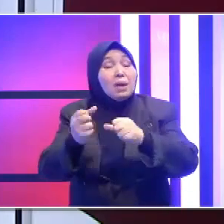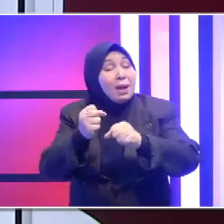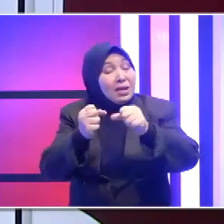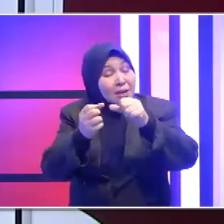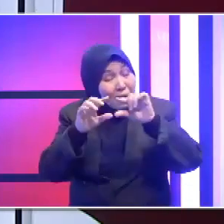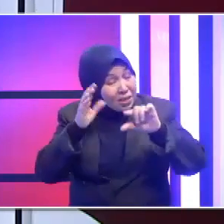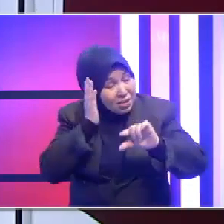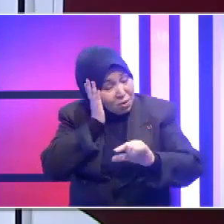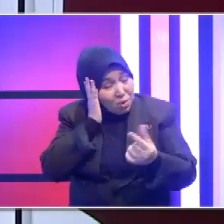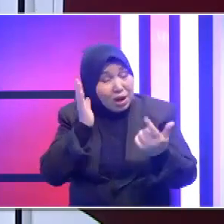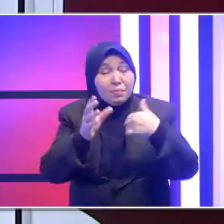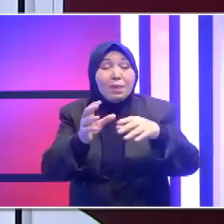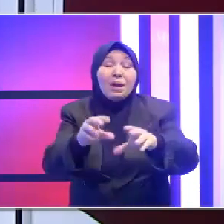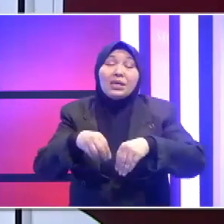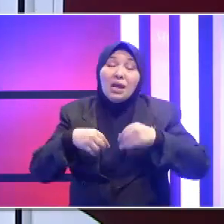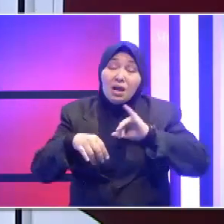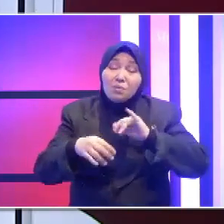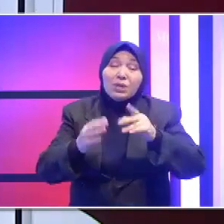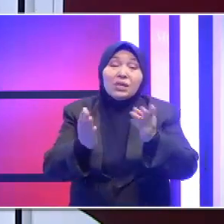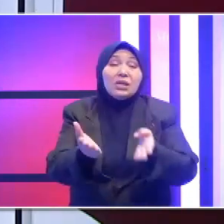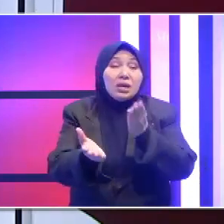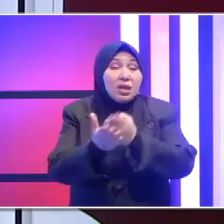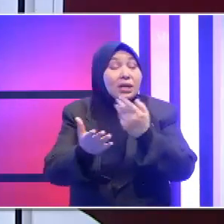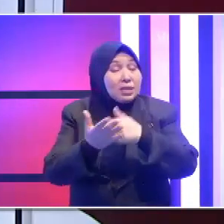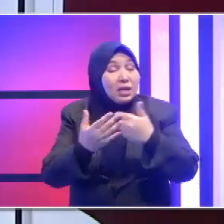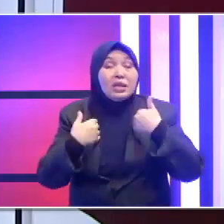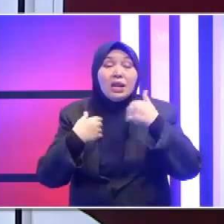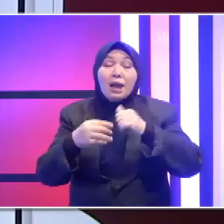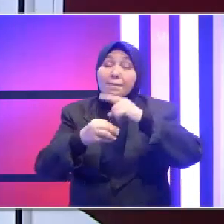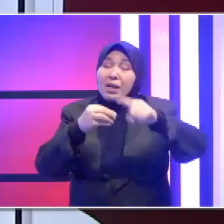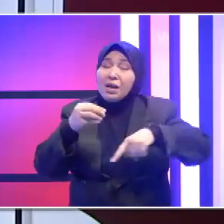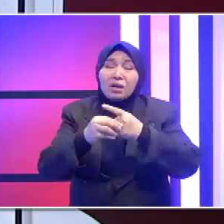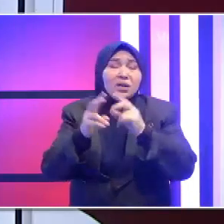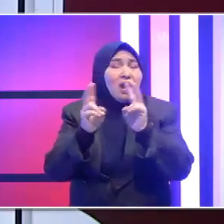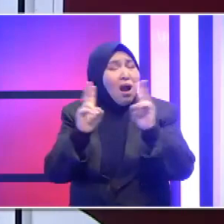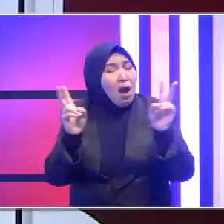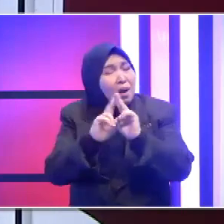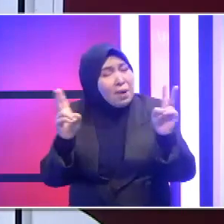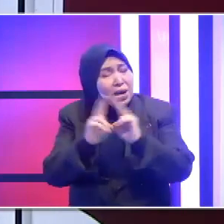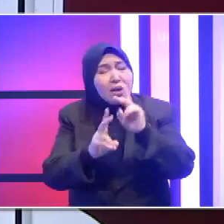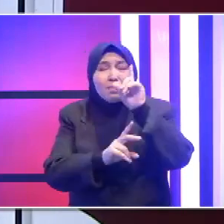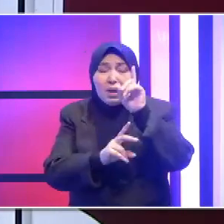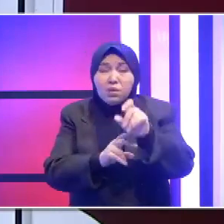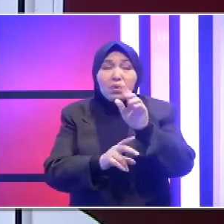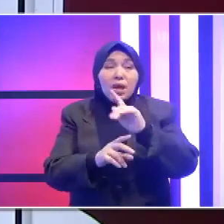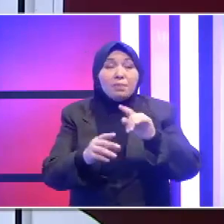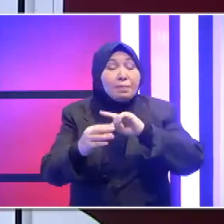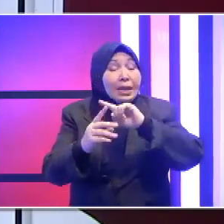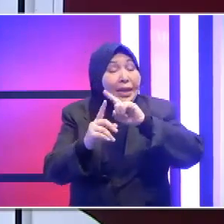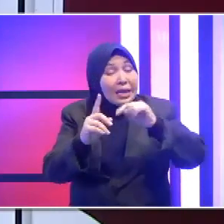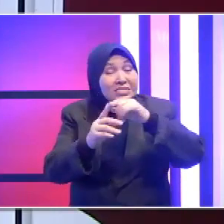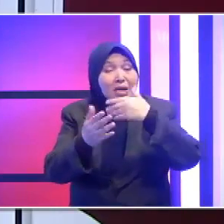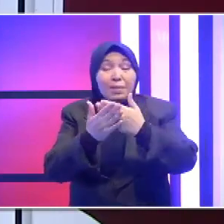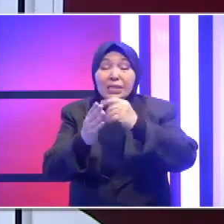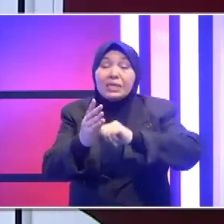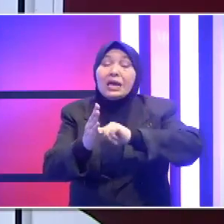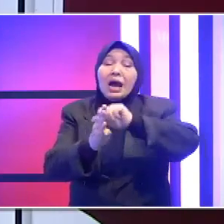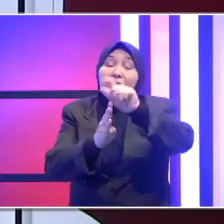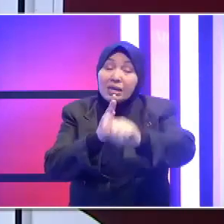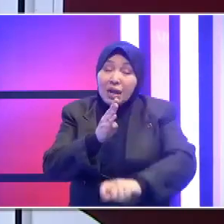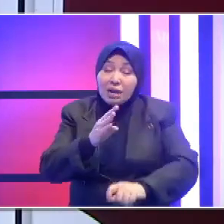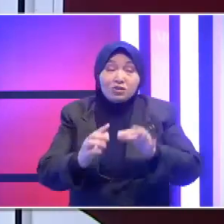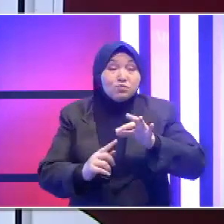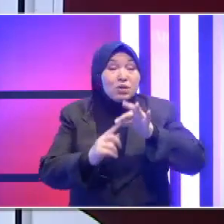hidayah itu mohon ya Allah beri aku Hidayah ini adalah perkara yang amat amat diperlukan bila sampai di akhirat terutama mereka